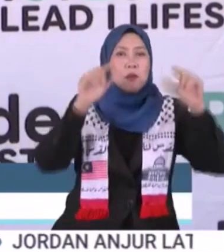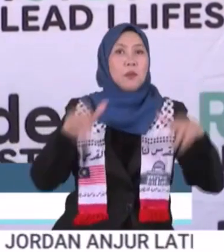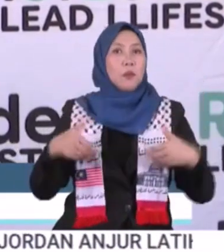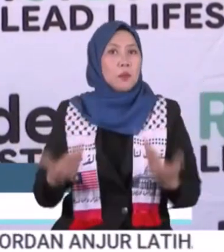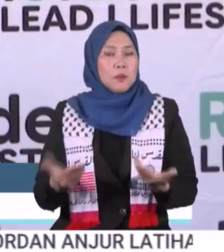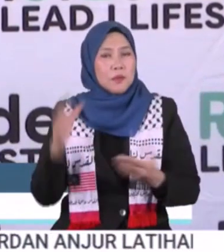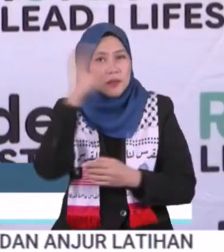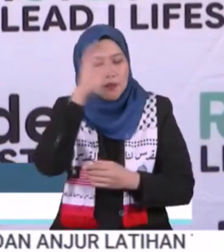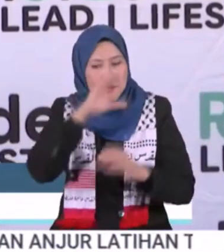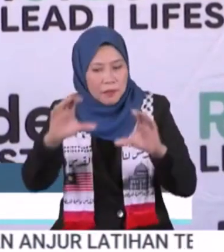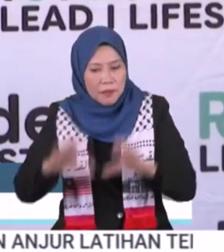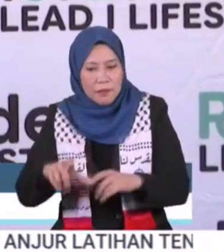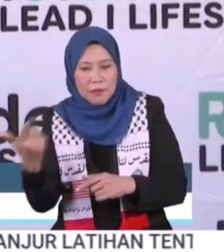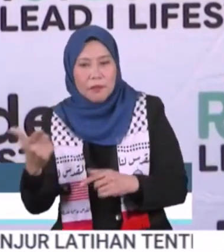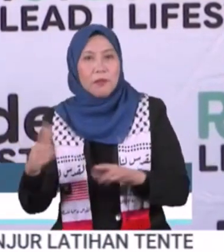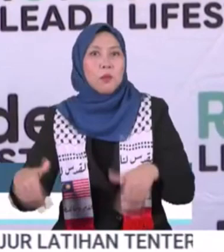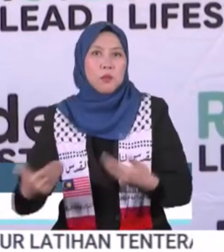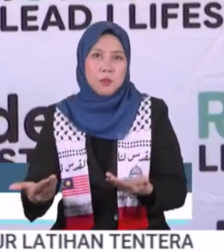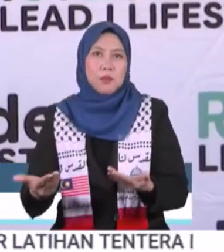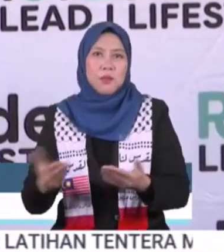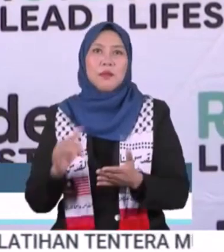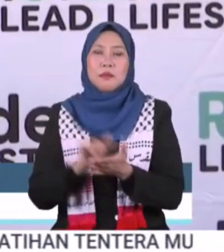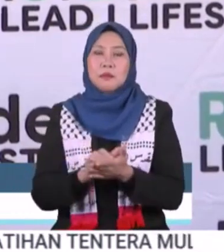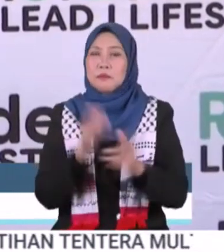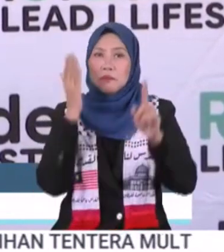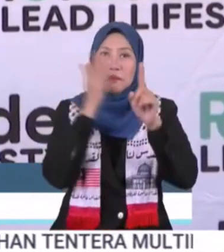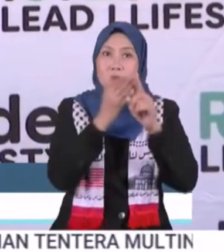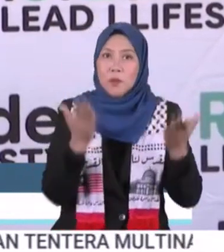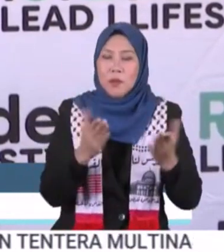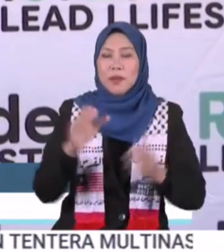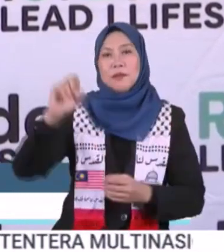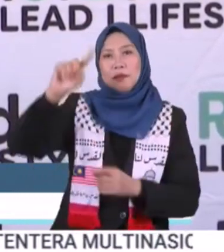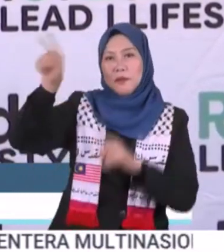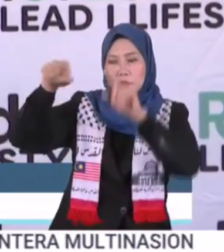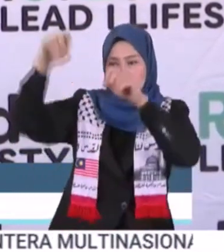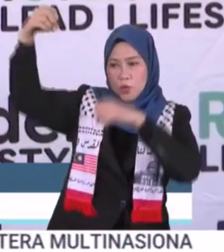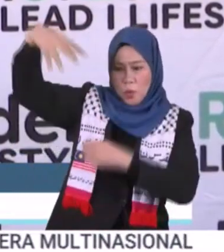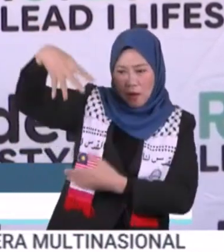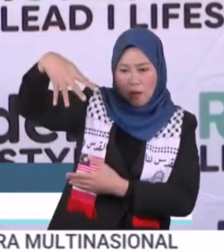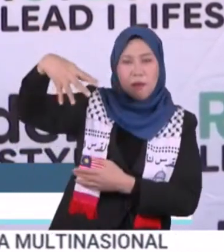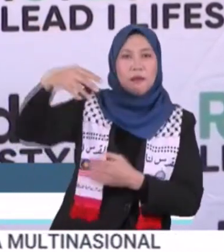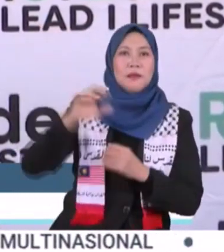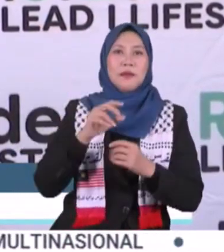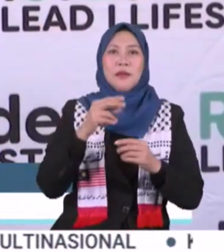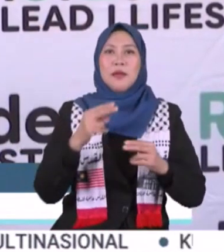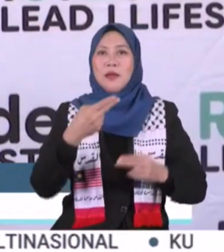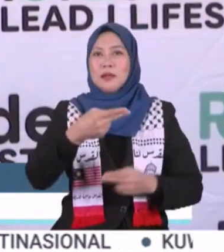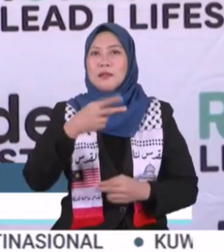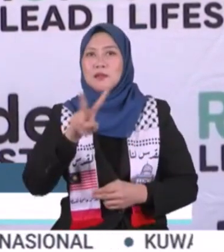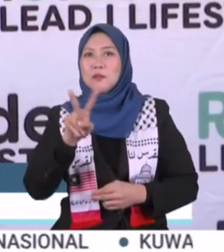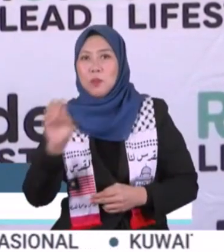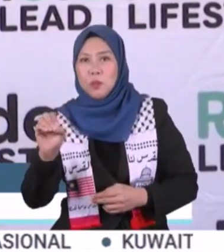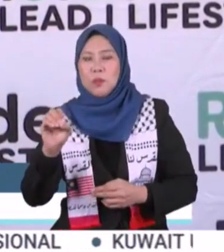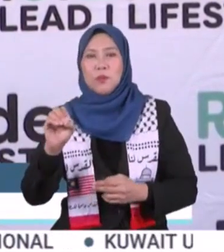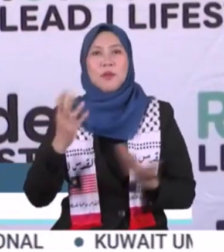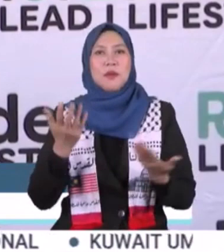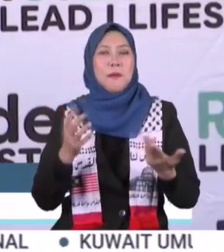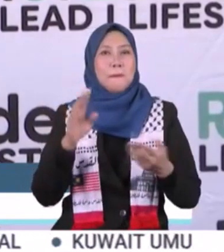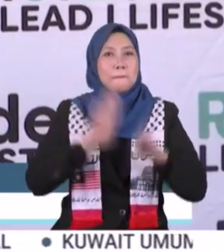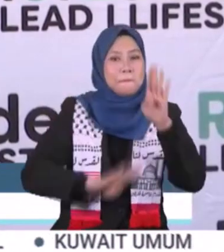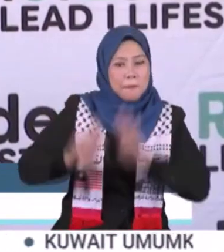cari alternatif yang lain. Sebab itu alternatifnya solar, hidrogen dan biomass,